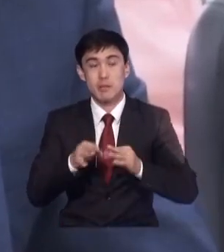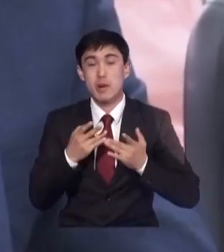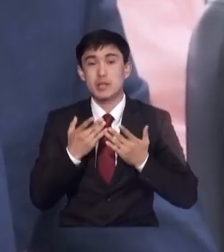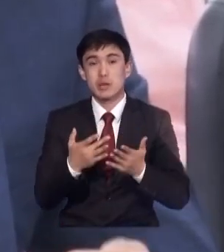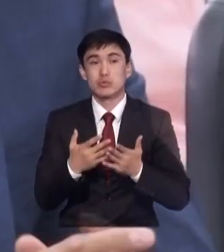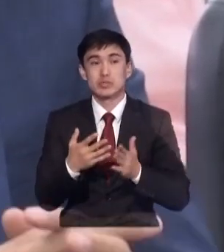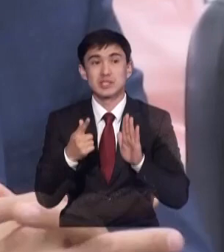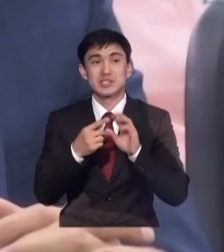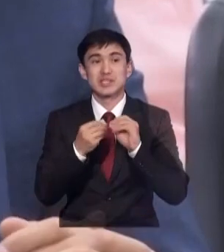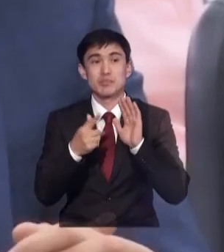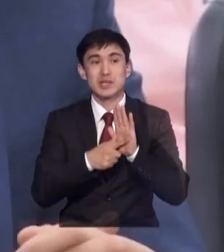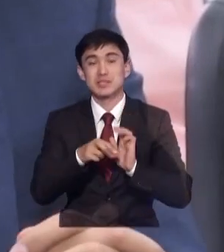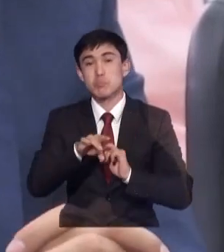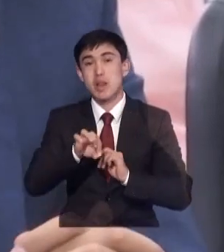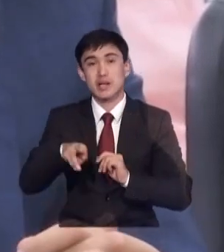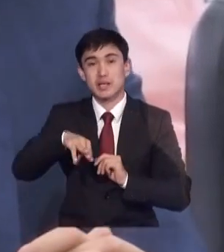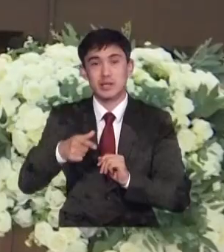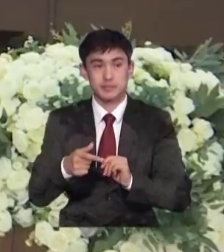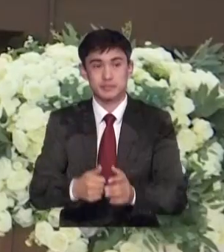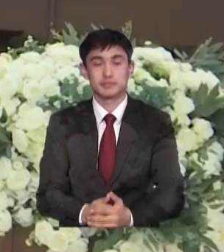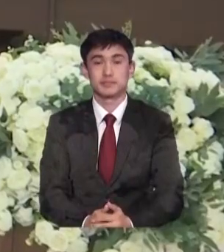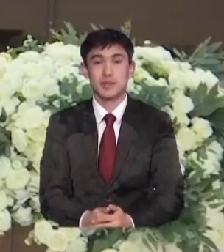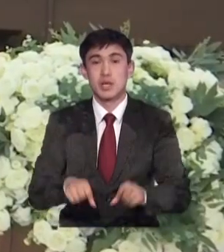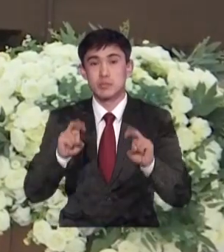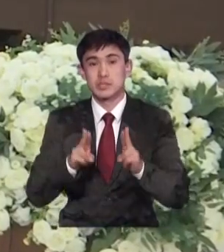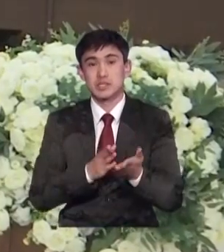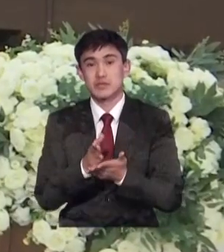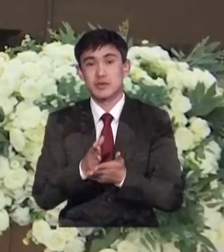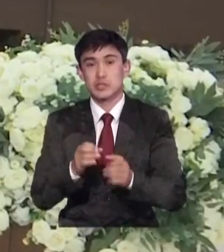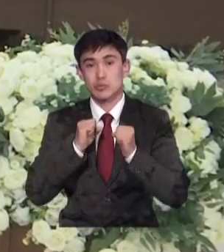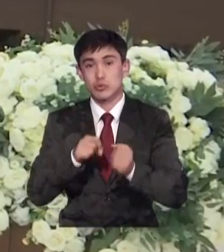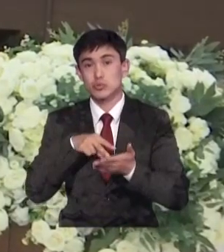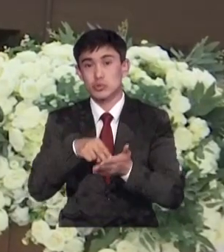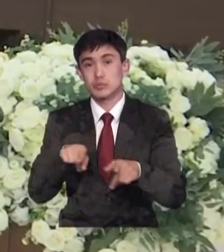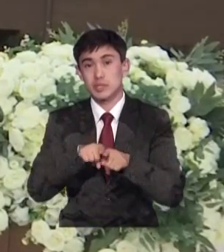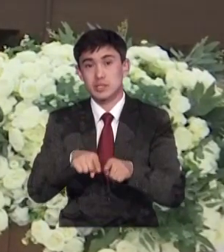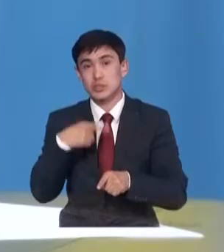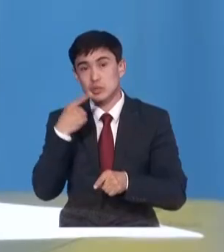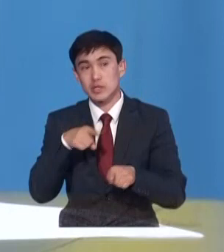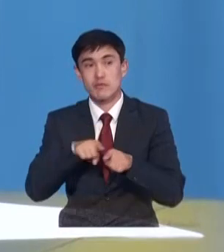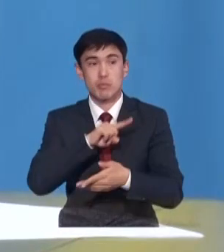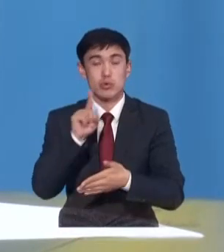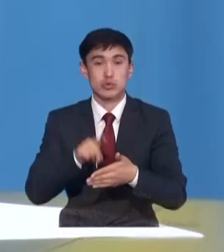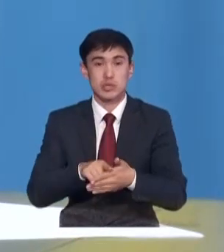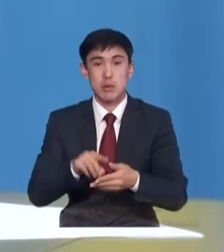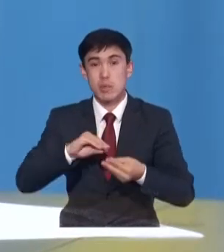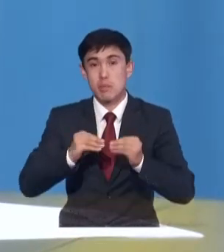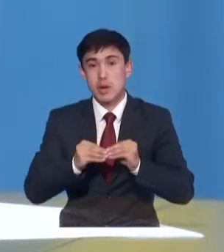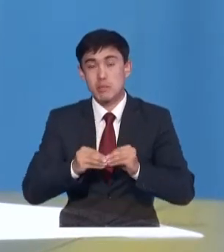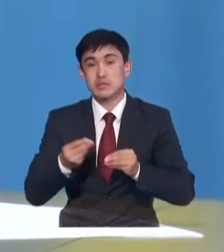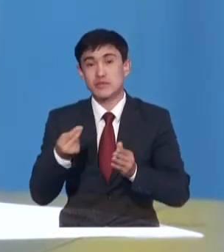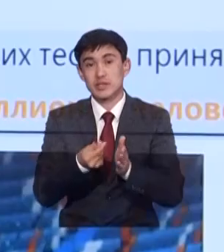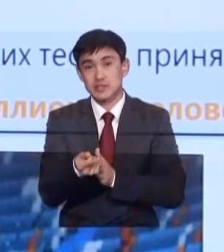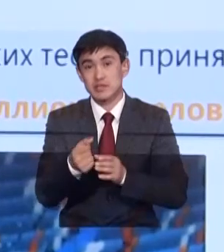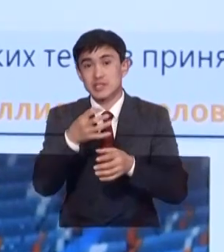потребуется около 17 миллиардов тенге. Специалисты сферы спорта и туризма также затронули такие вопросы, как проблемы с